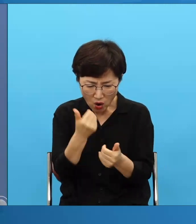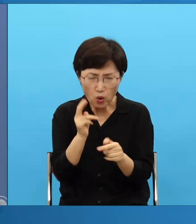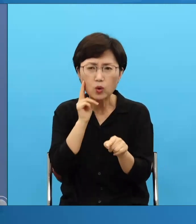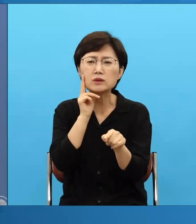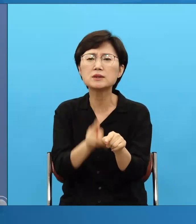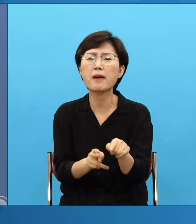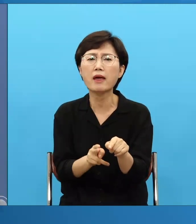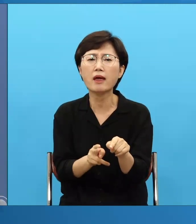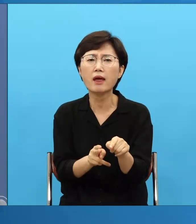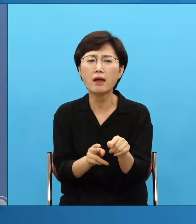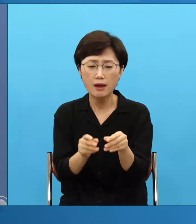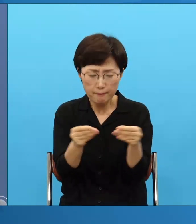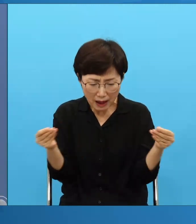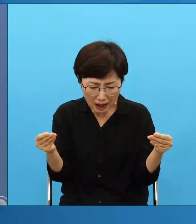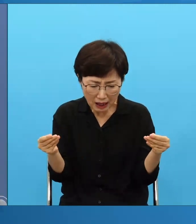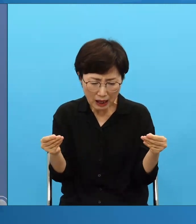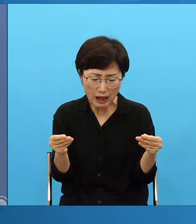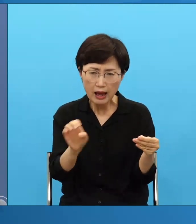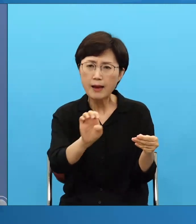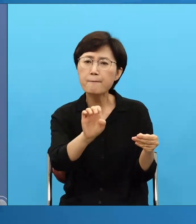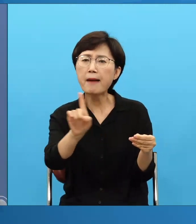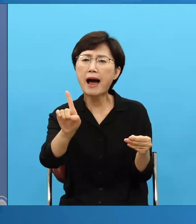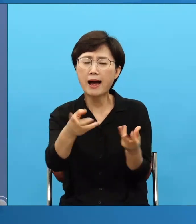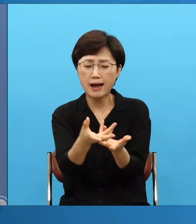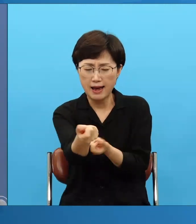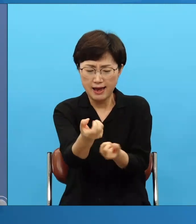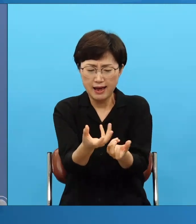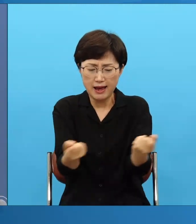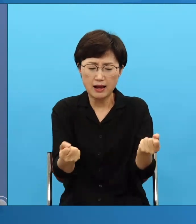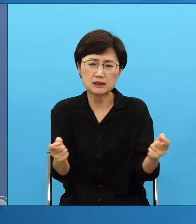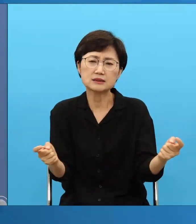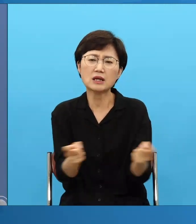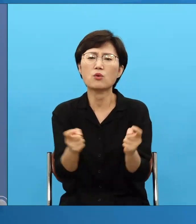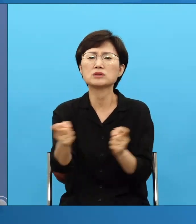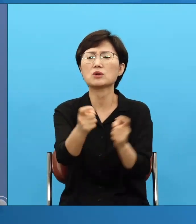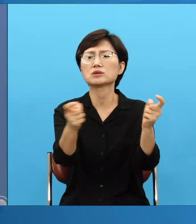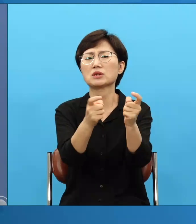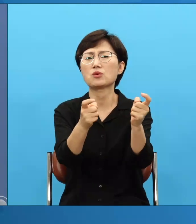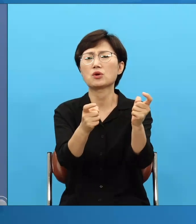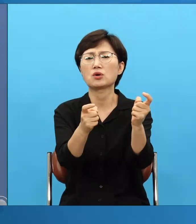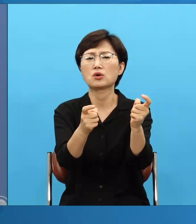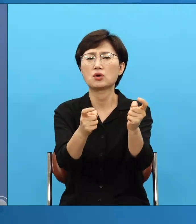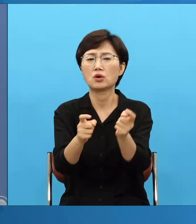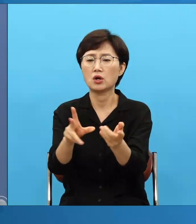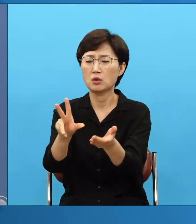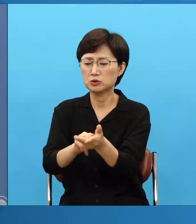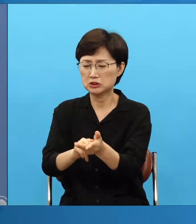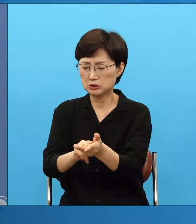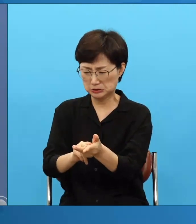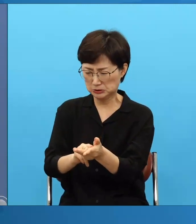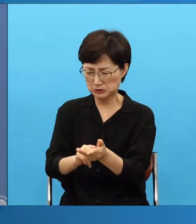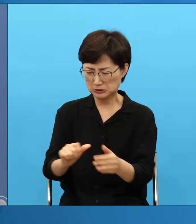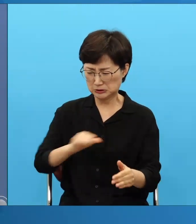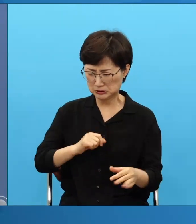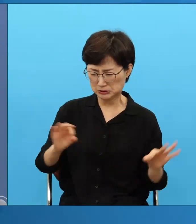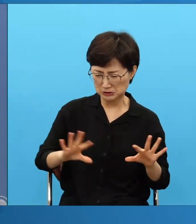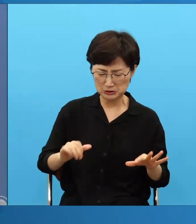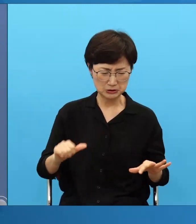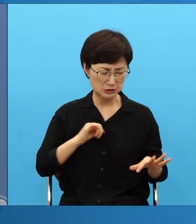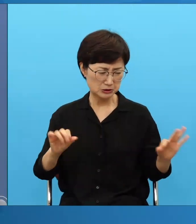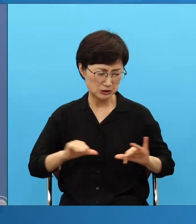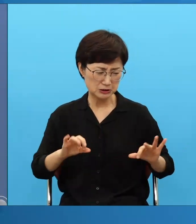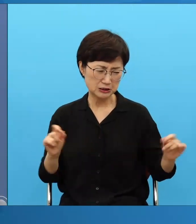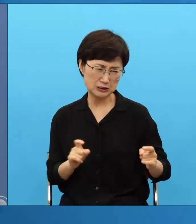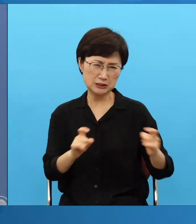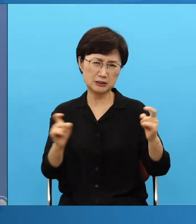파가 나눠져 싸우고요. They're by different factors and different sides. 아무것도 아닌 문제를 가지고 싸우고요. And they're fighting with little trivial matters.